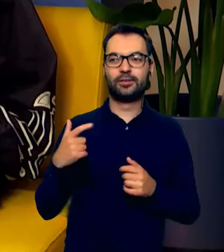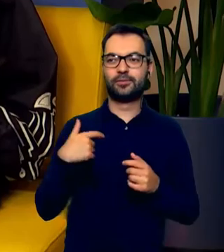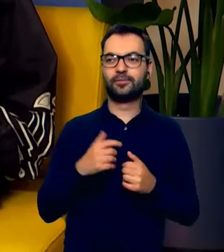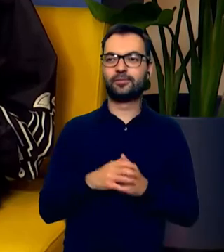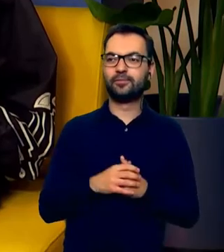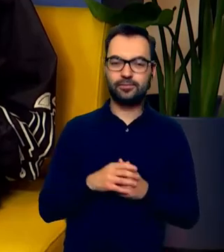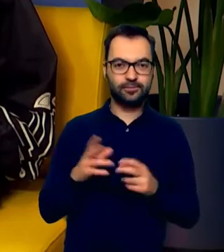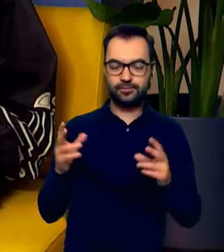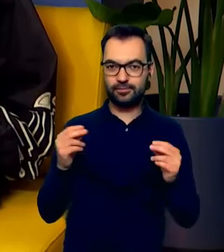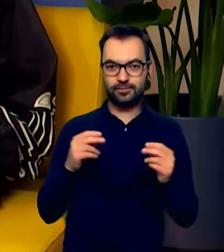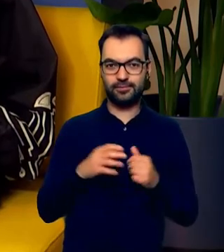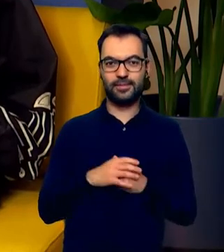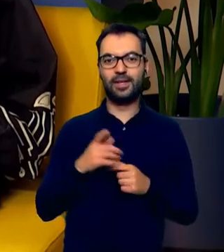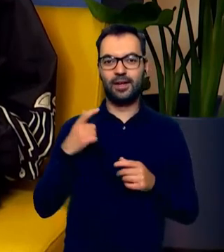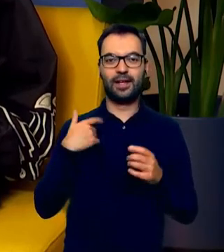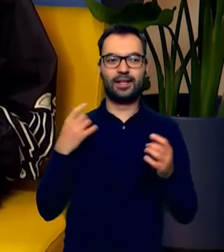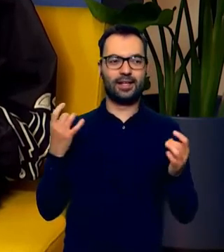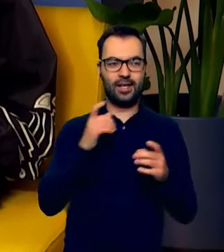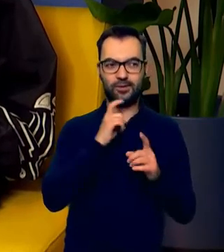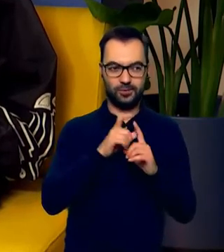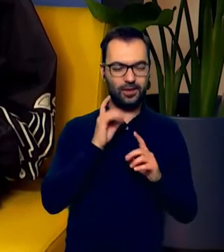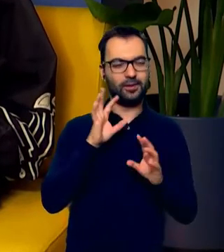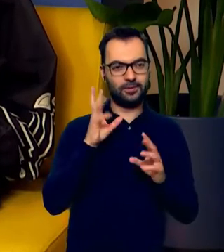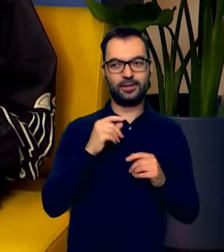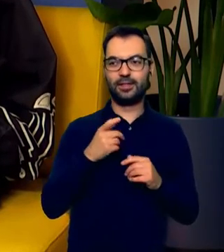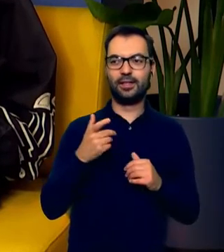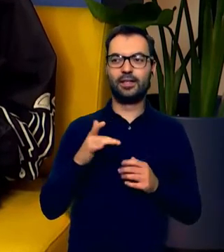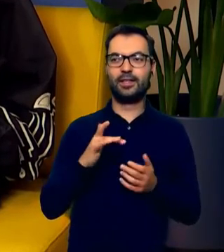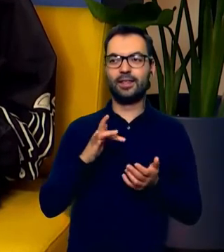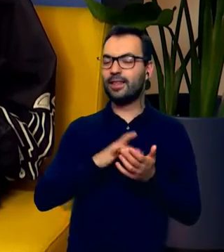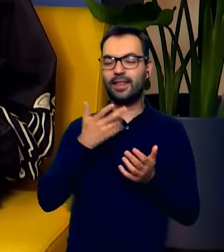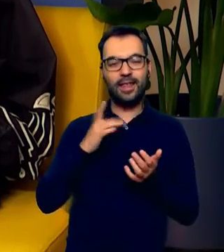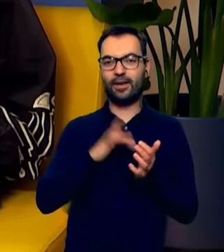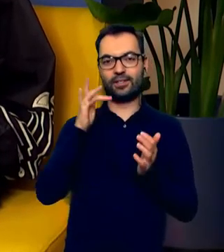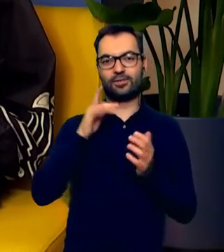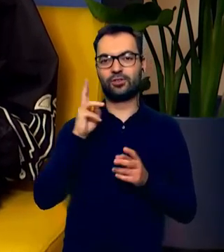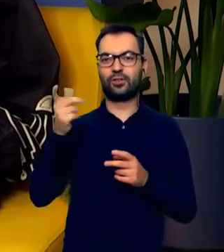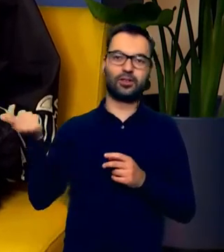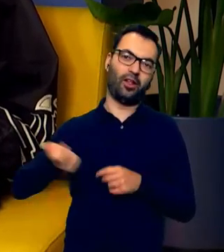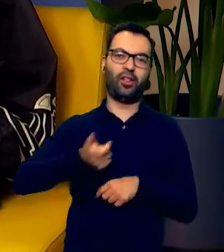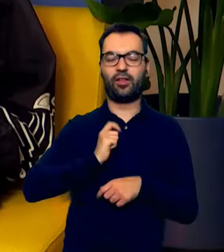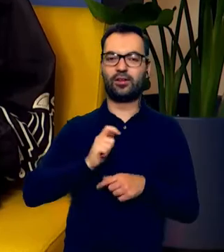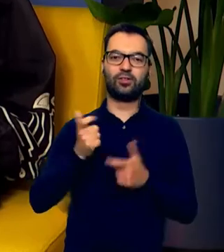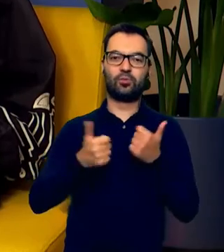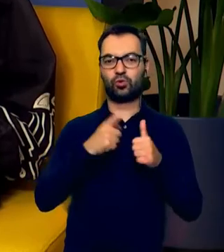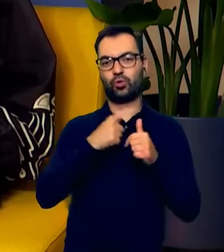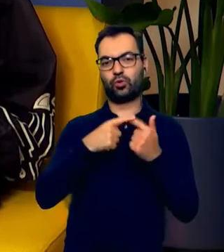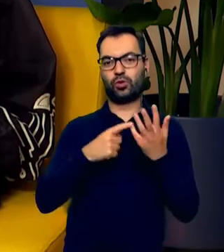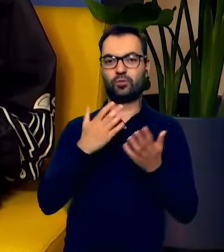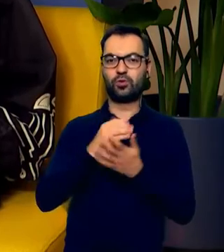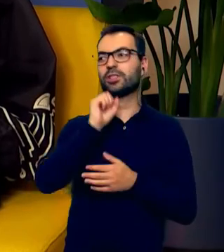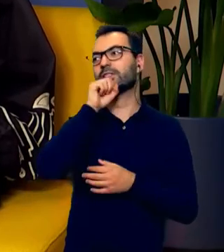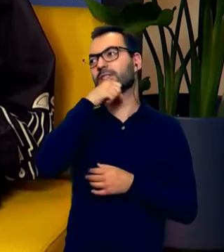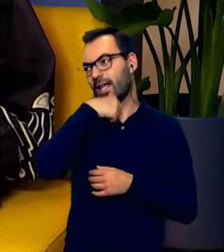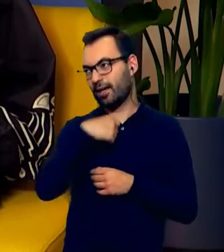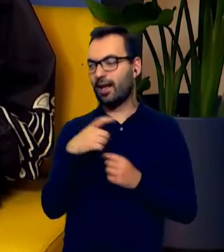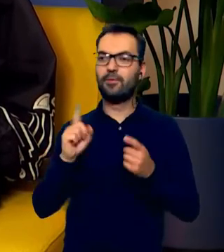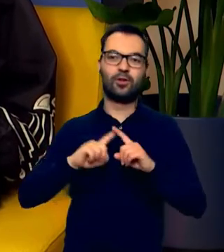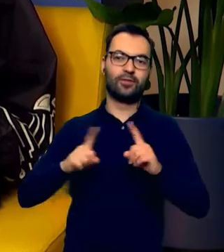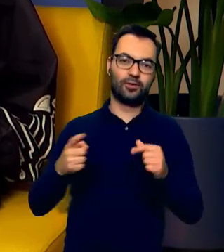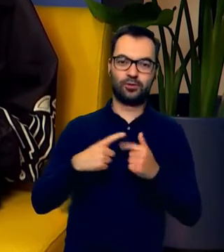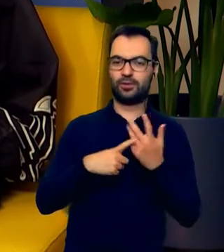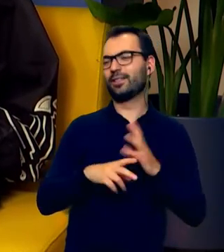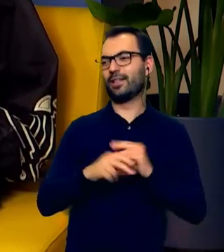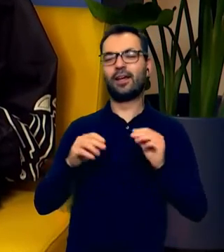To była gra słów, ale tak nieprzemyślana teoria. Tak, nieczułe wobec tego, że ktoś tam będzie mówił, co my mamy robić, bo jesteśmy już stare, albo czego nie mamy